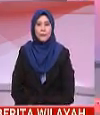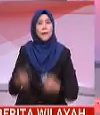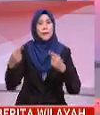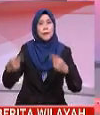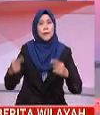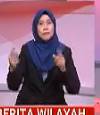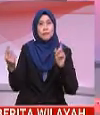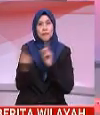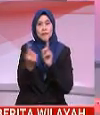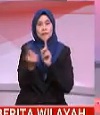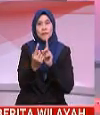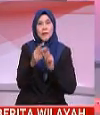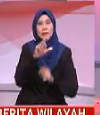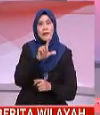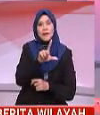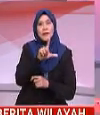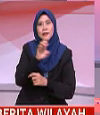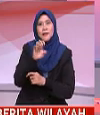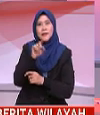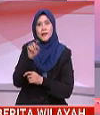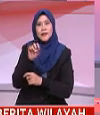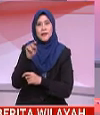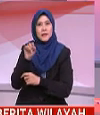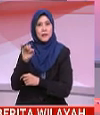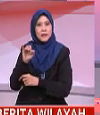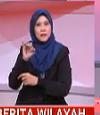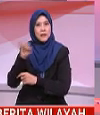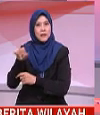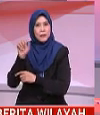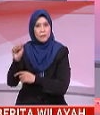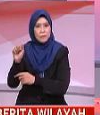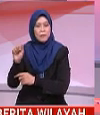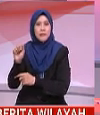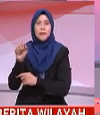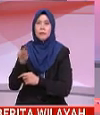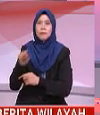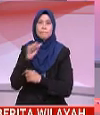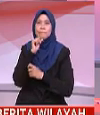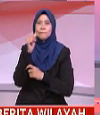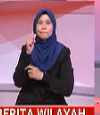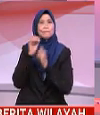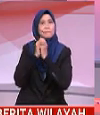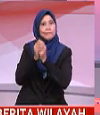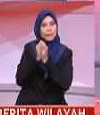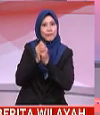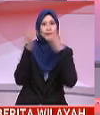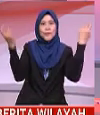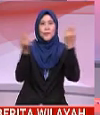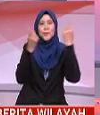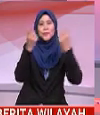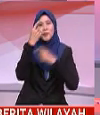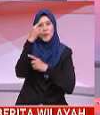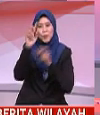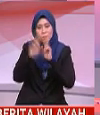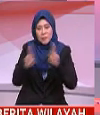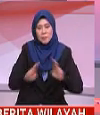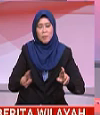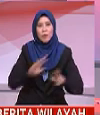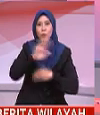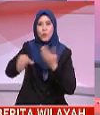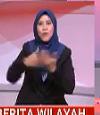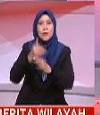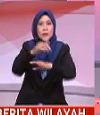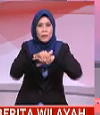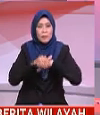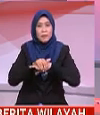Pemain perseorangan negara Li Zijia mendedahkan dia tidak menyambut Tahun Baru Cina baru-baru ini untuk membuat persiapan All